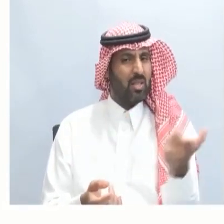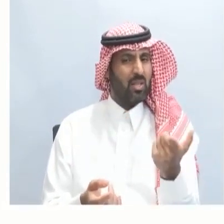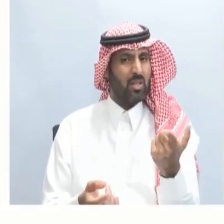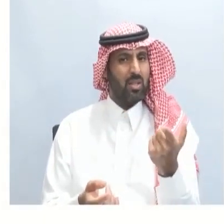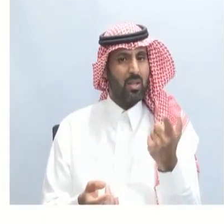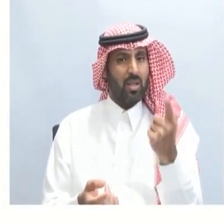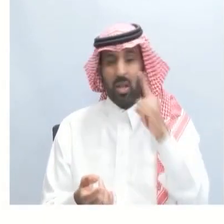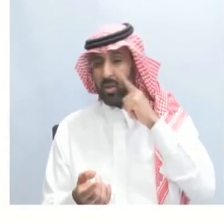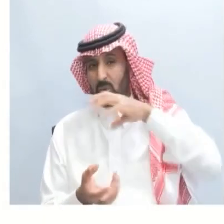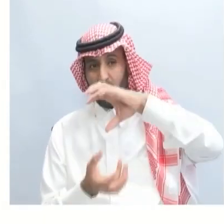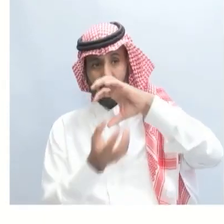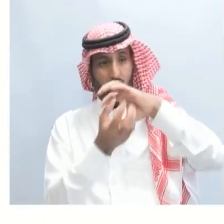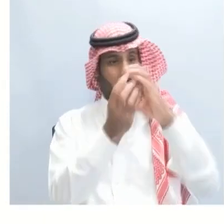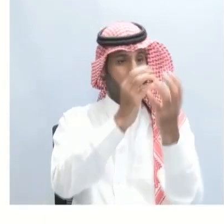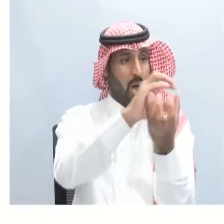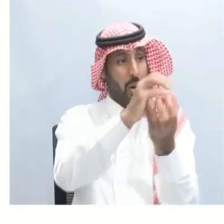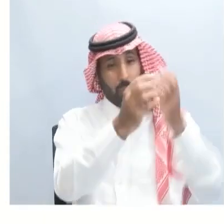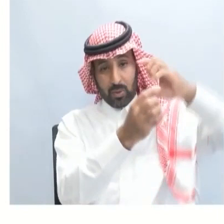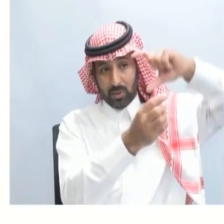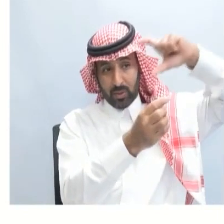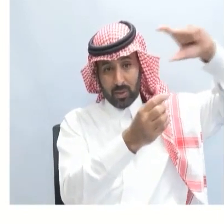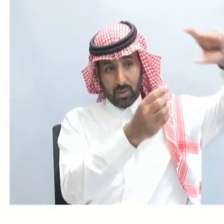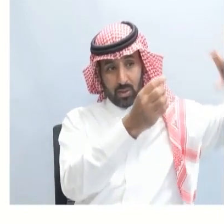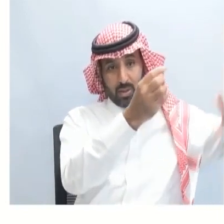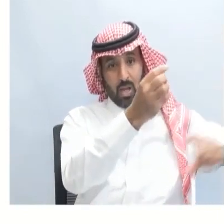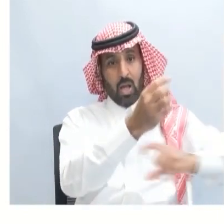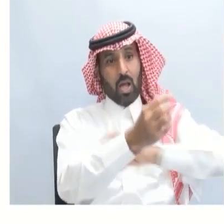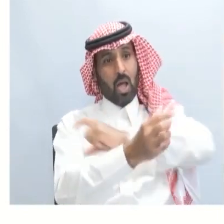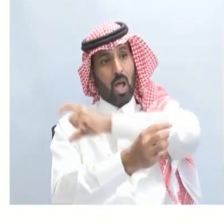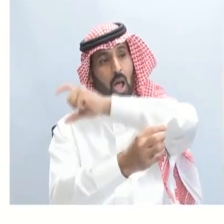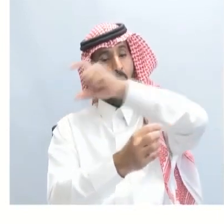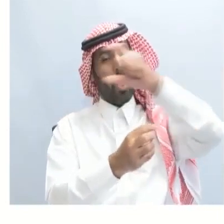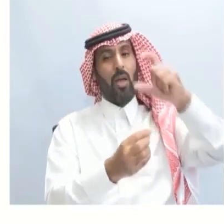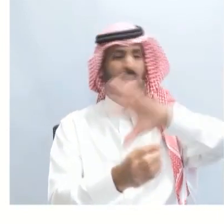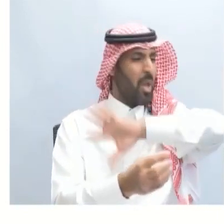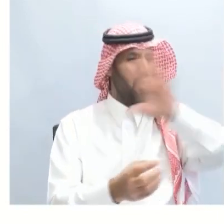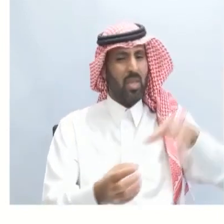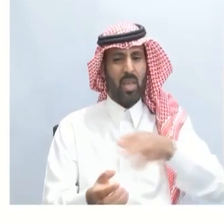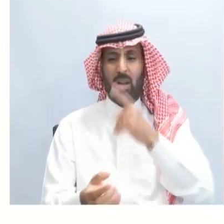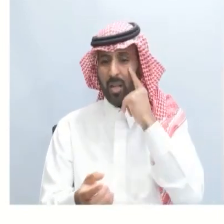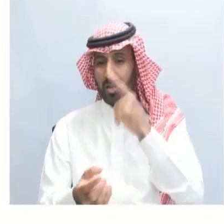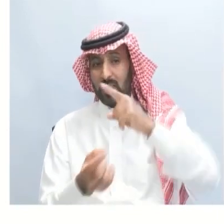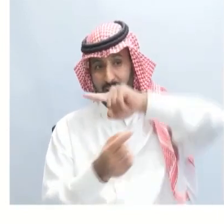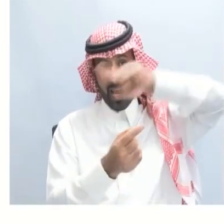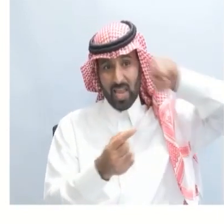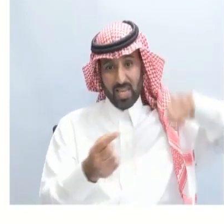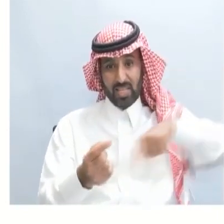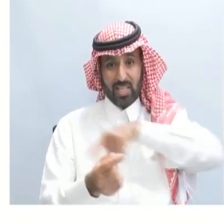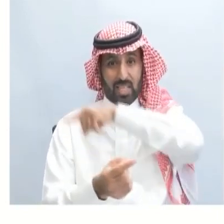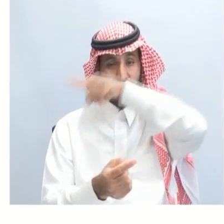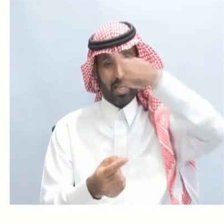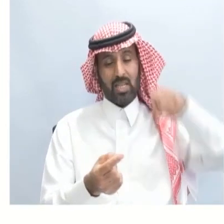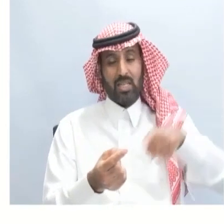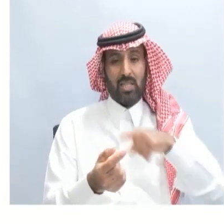مثل دوران الارض دوران القمر حول الارض وجميع الحركات التي تكون بشكل دائري فلذلك